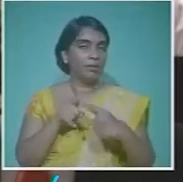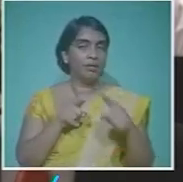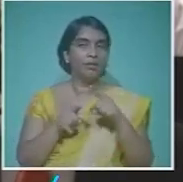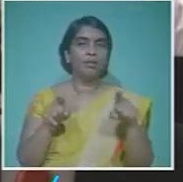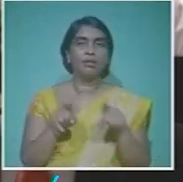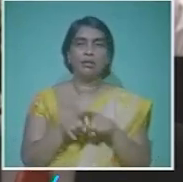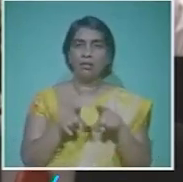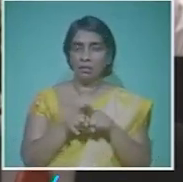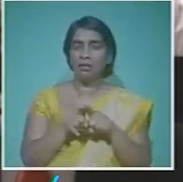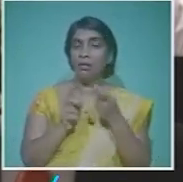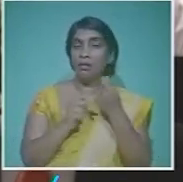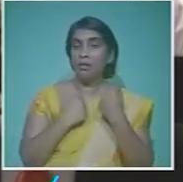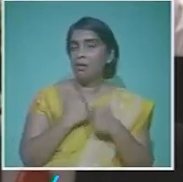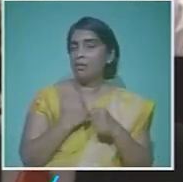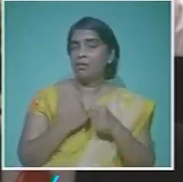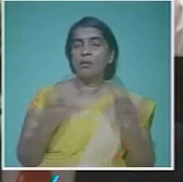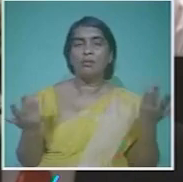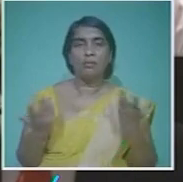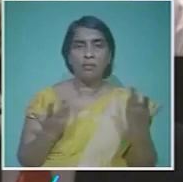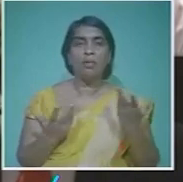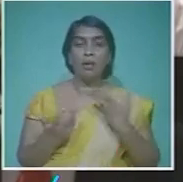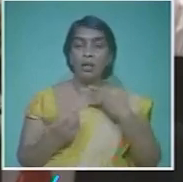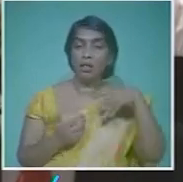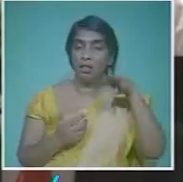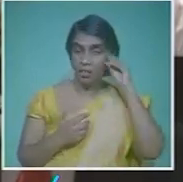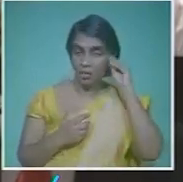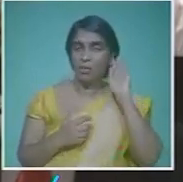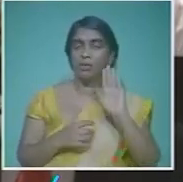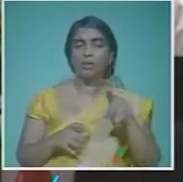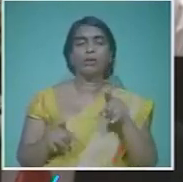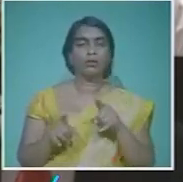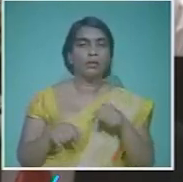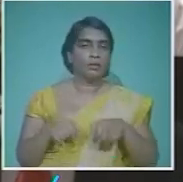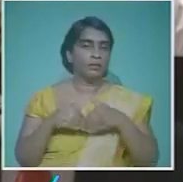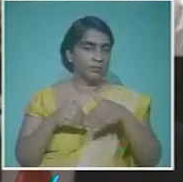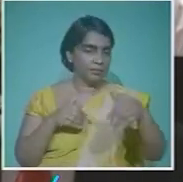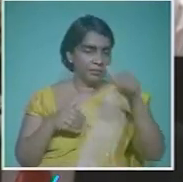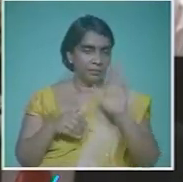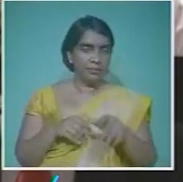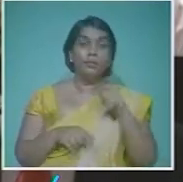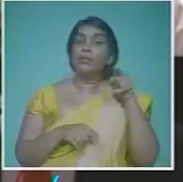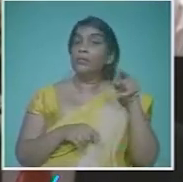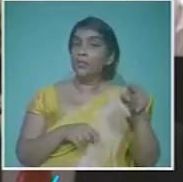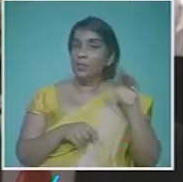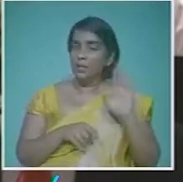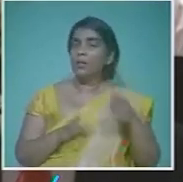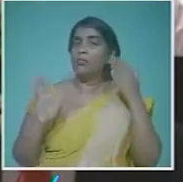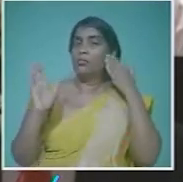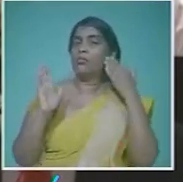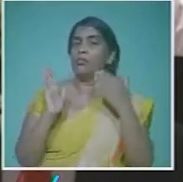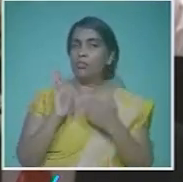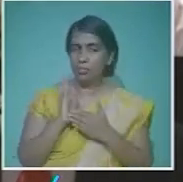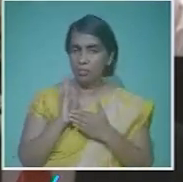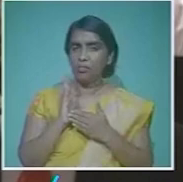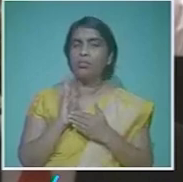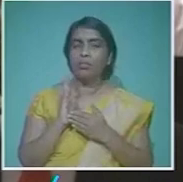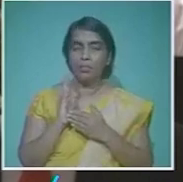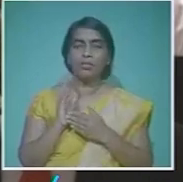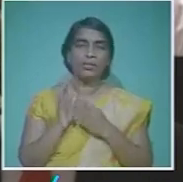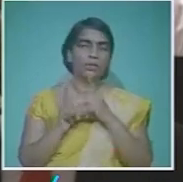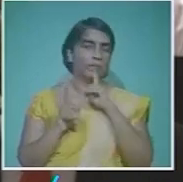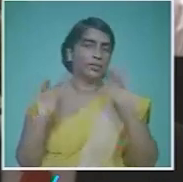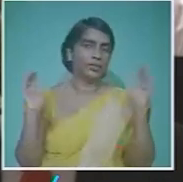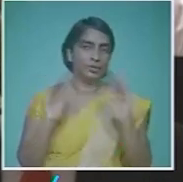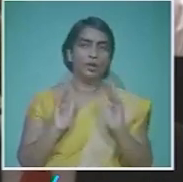රට කාර්තිකයක් හදන්න බෑ කියලා අපි තේරුම් ගත යුතු තැනට අපි දැන් ඇවිල්ලා ඉන්නවා ඒ තමයි මේ ගැන මට මූලික වශයෙන් කියන්න